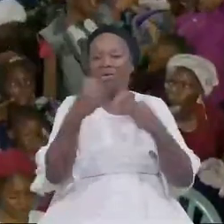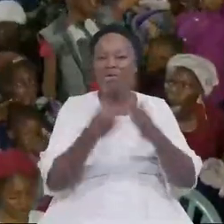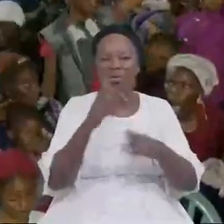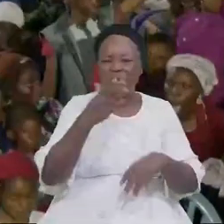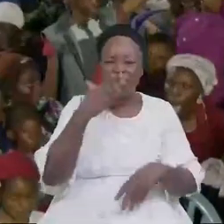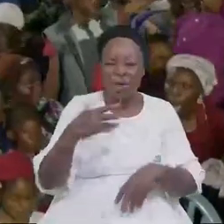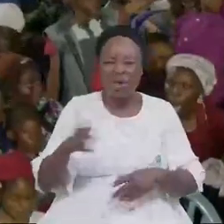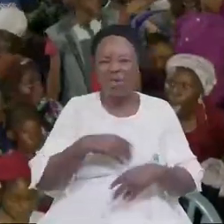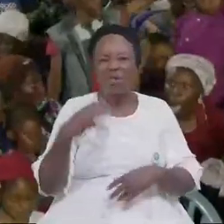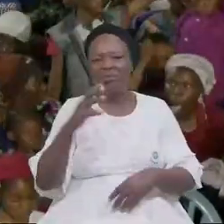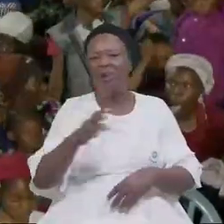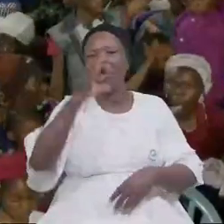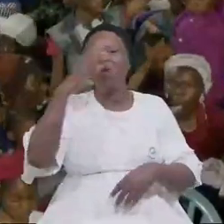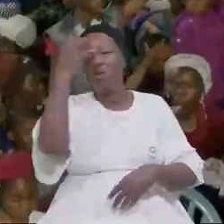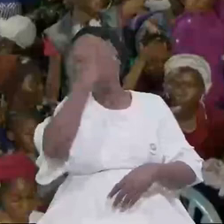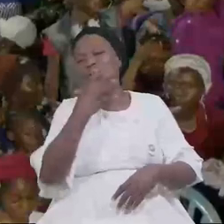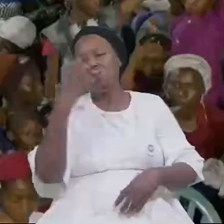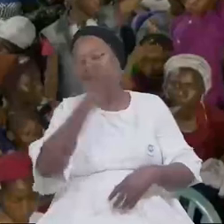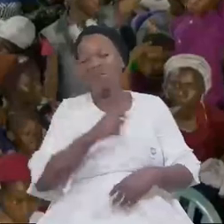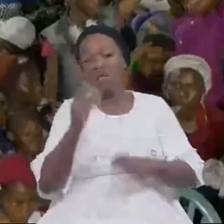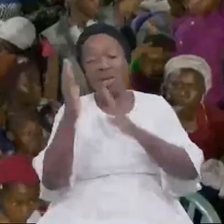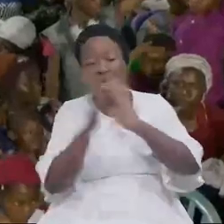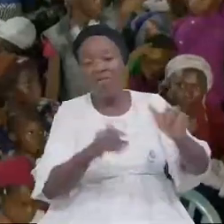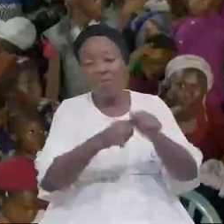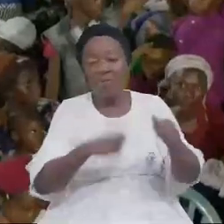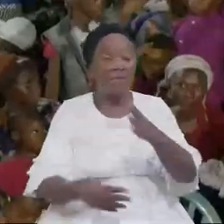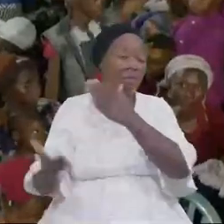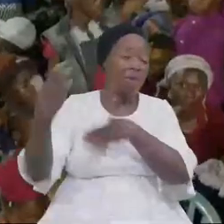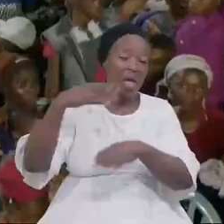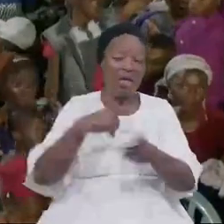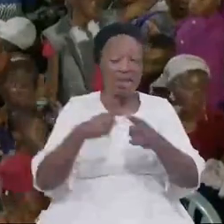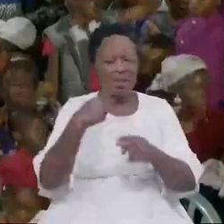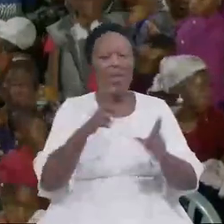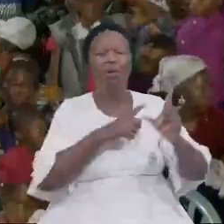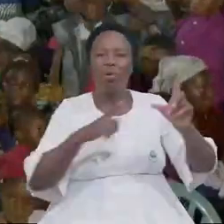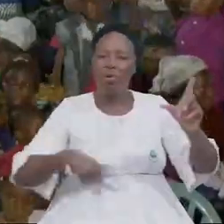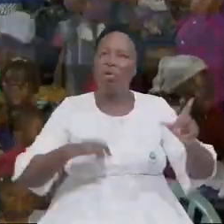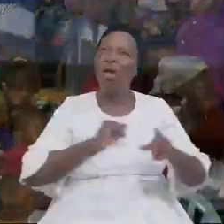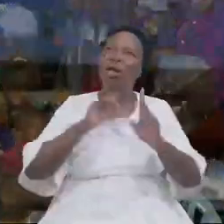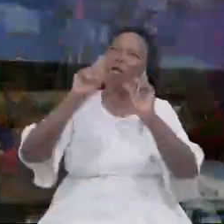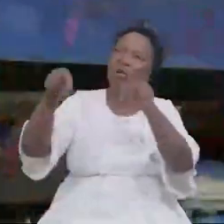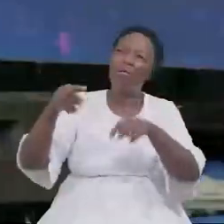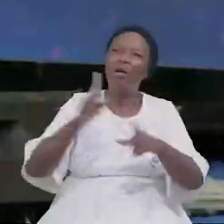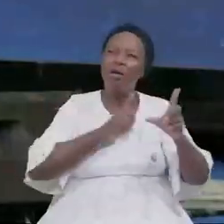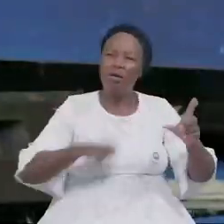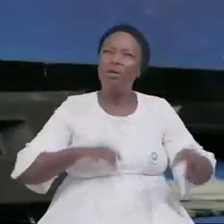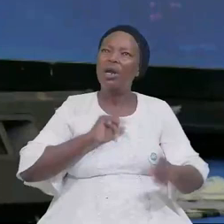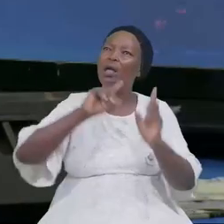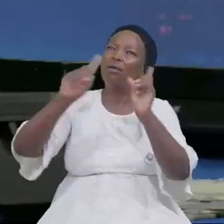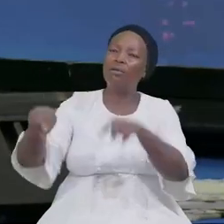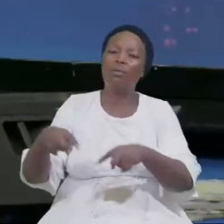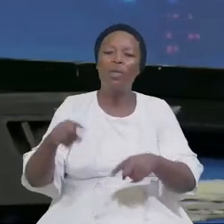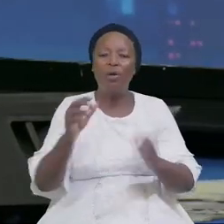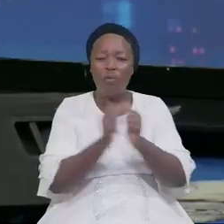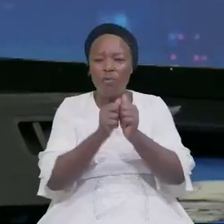l'immoralité, l'ivrognerie, abandonner tout pour dire Seigneur, je viens à toi, Seigneur, je viens à toi,